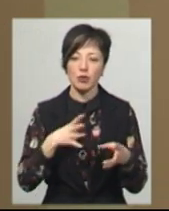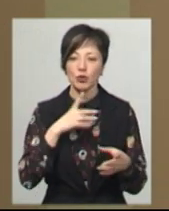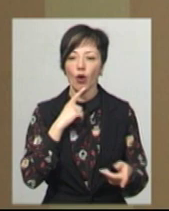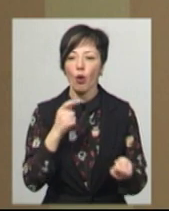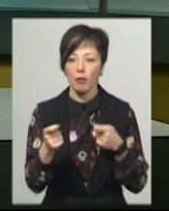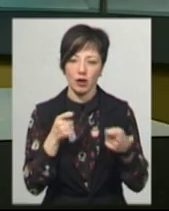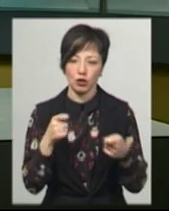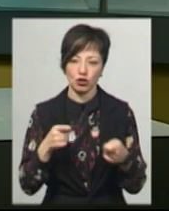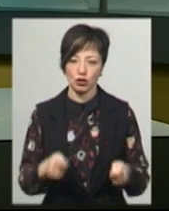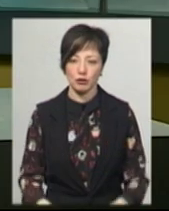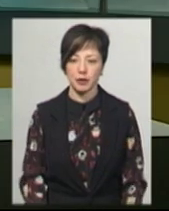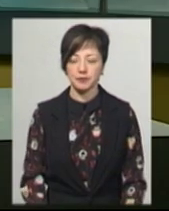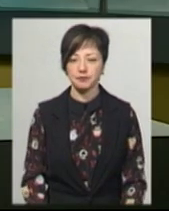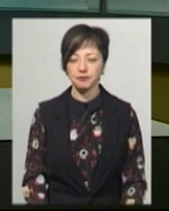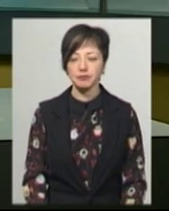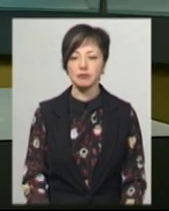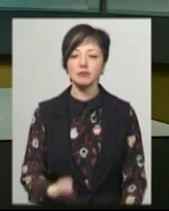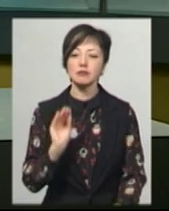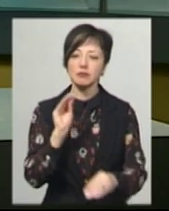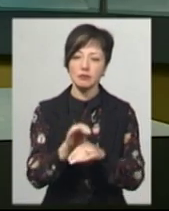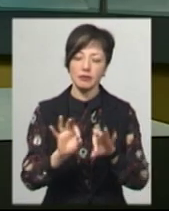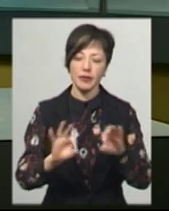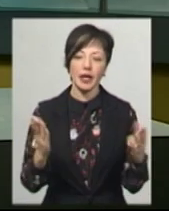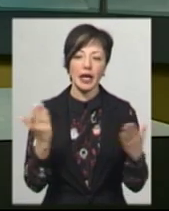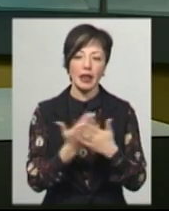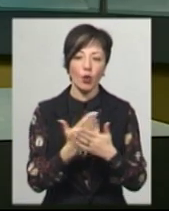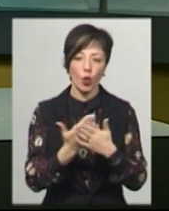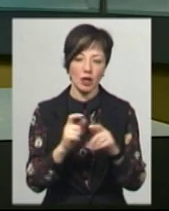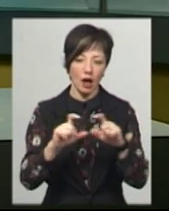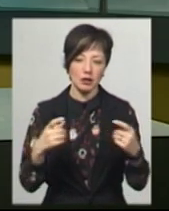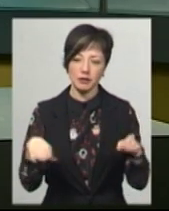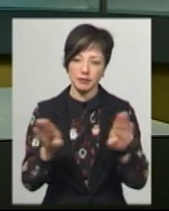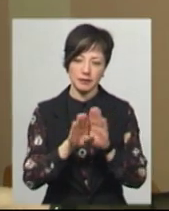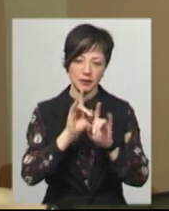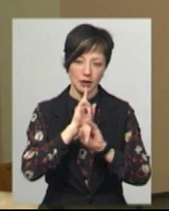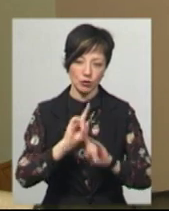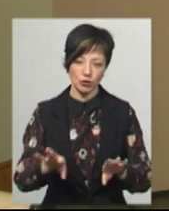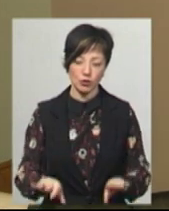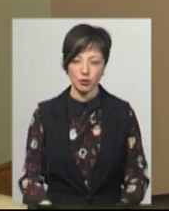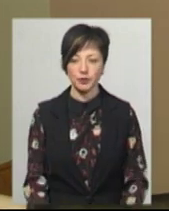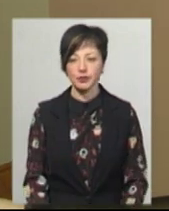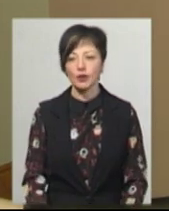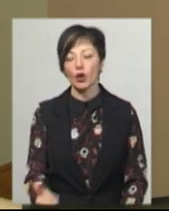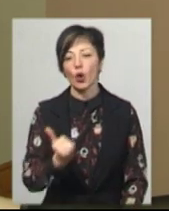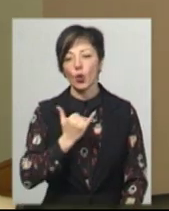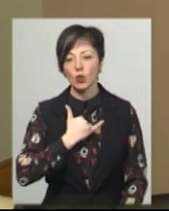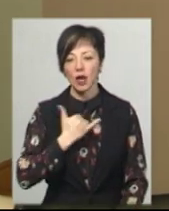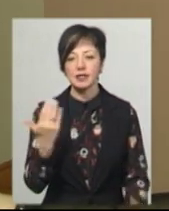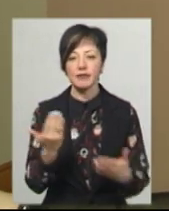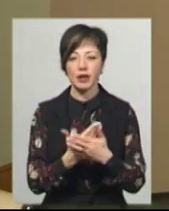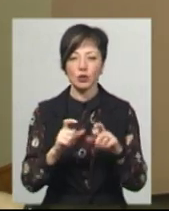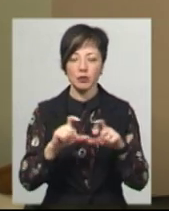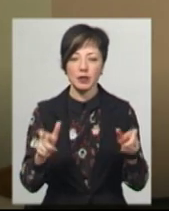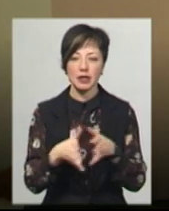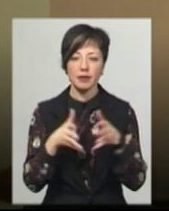обережними. Ірина Трунова додає, кінотеатри не закриватимуть. У нас в кінотеатрі найбільший